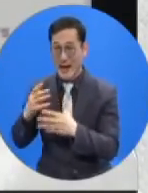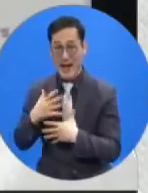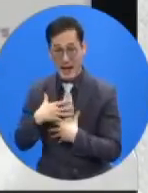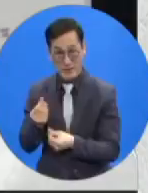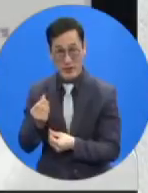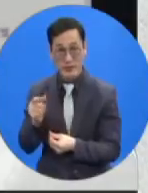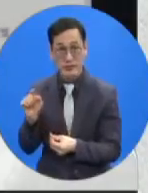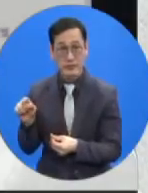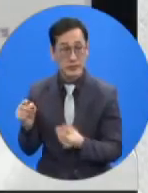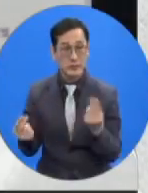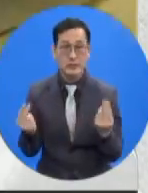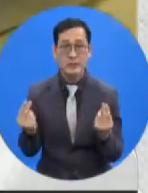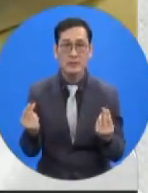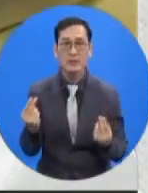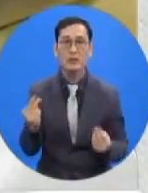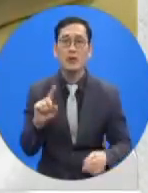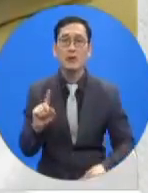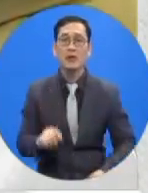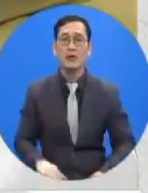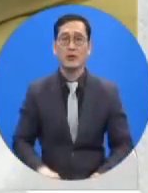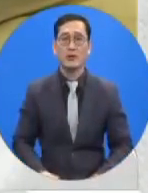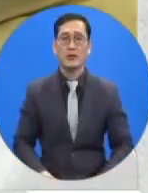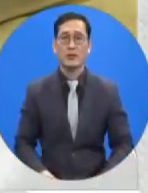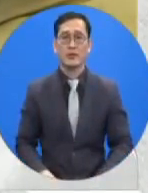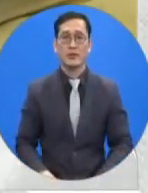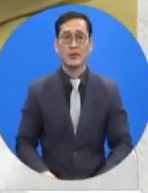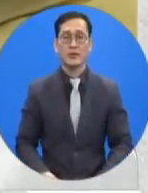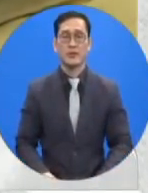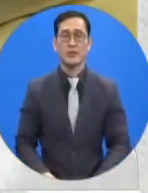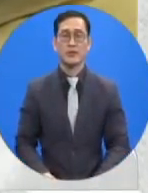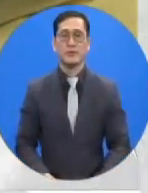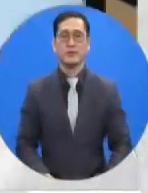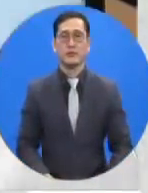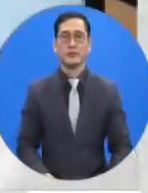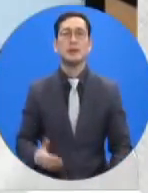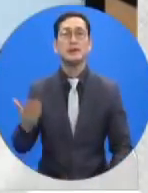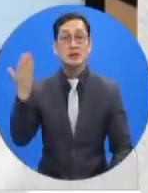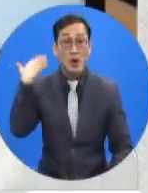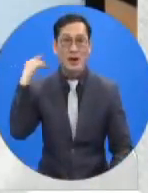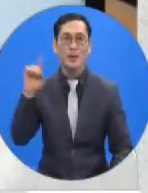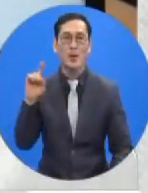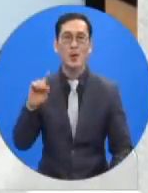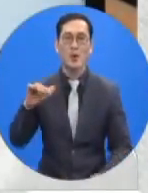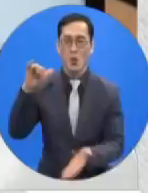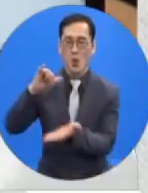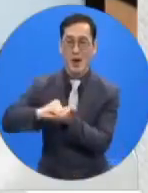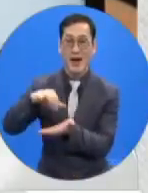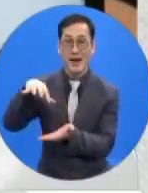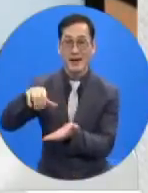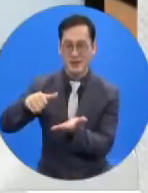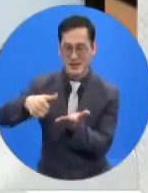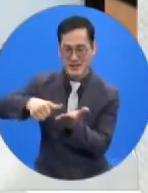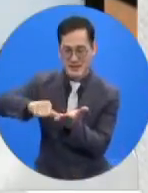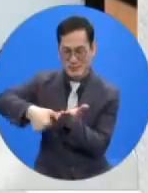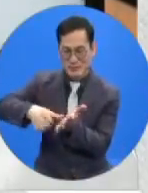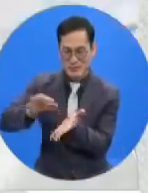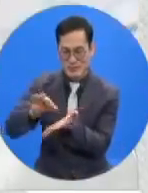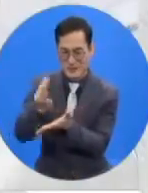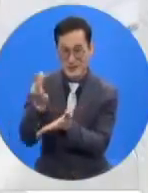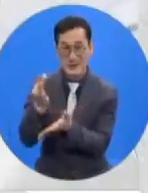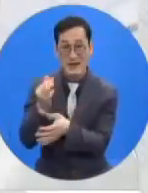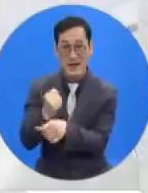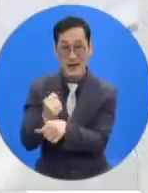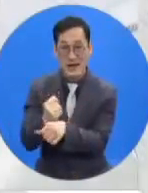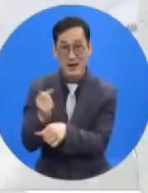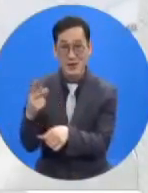해봐야 되는데, 과거에도 비슷한 논란이 있었던 것들이 있어요. 그게 공항에서 우리 지문 채취하는 거. 예. 그것도 그랬고